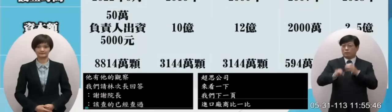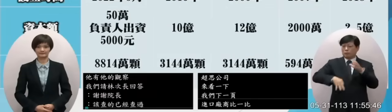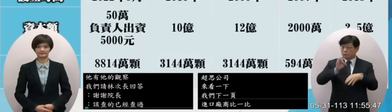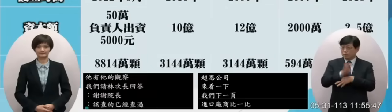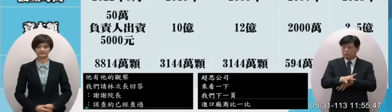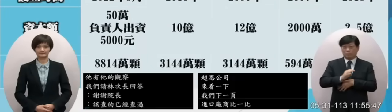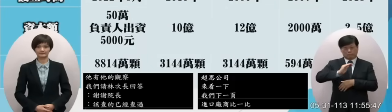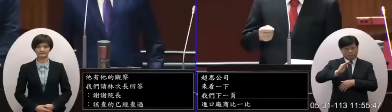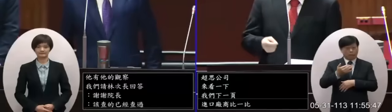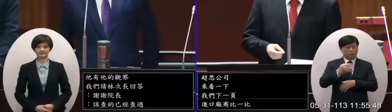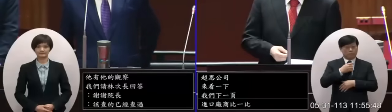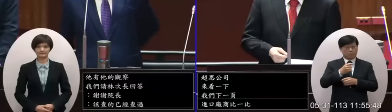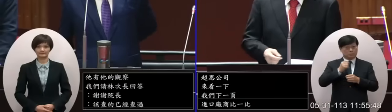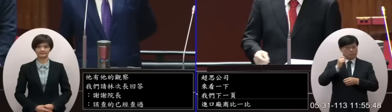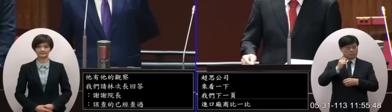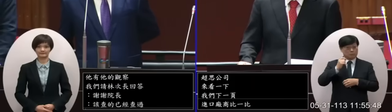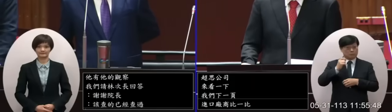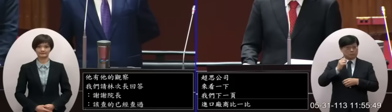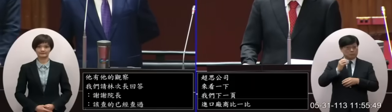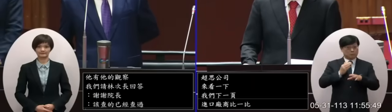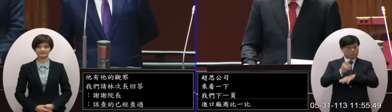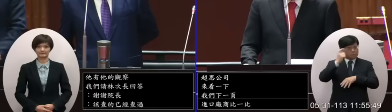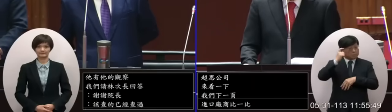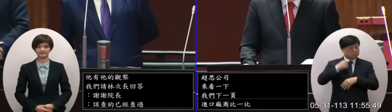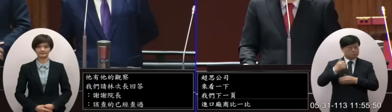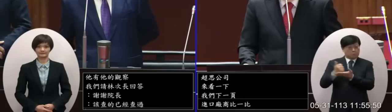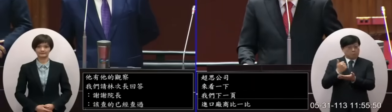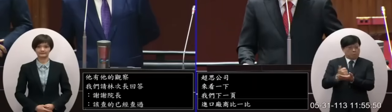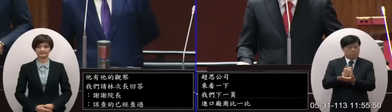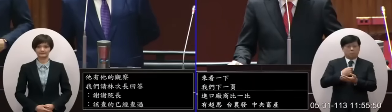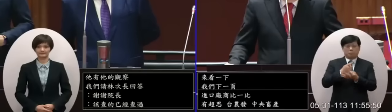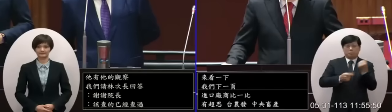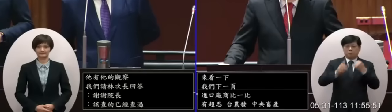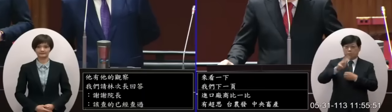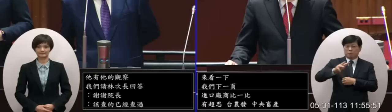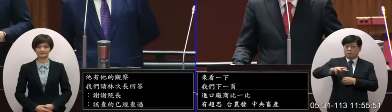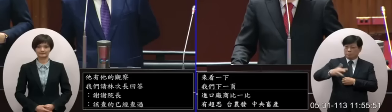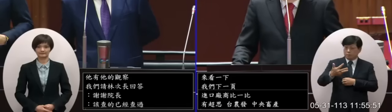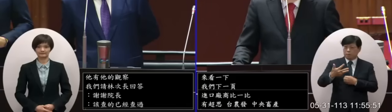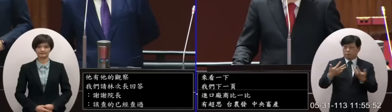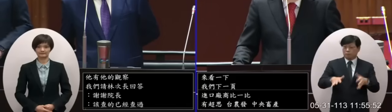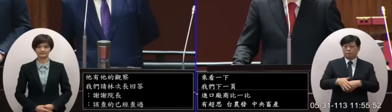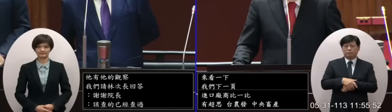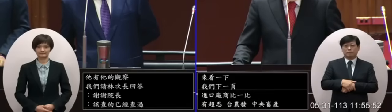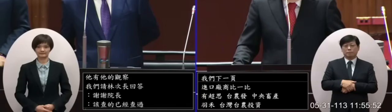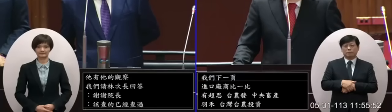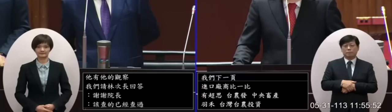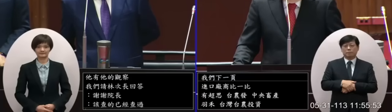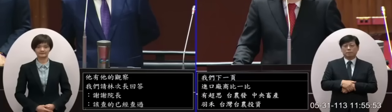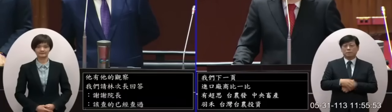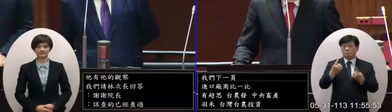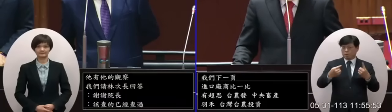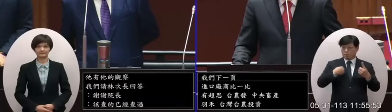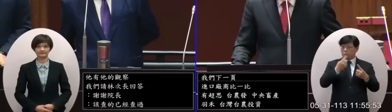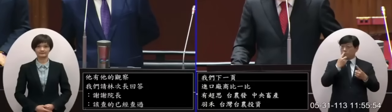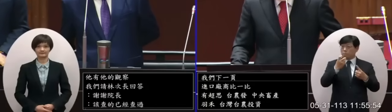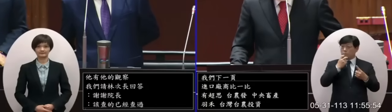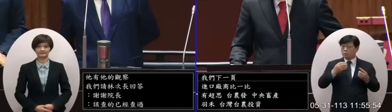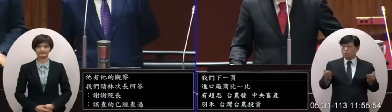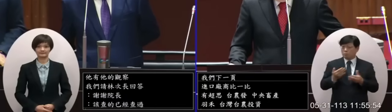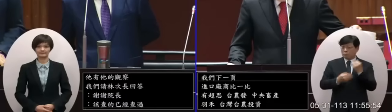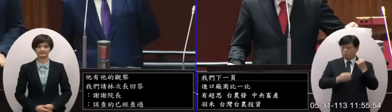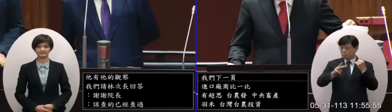啊，超思进了8800多颗蛋，8800多颗，比我们的中央畜